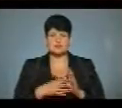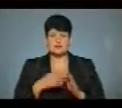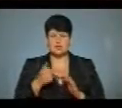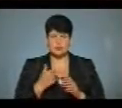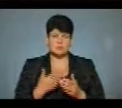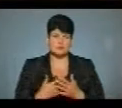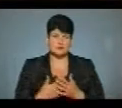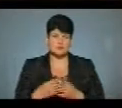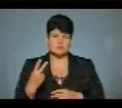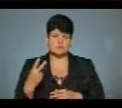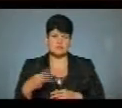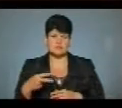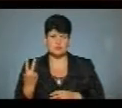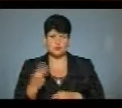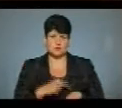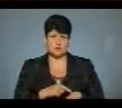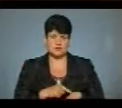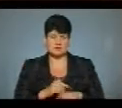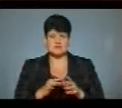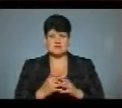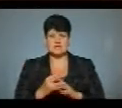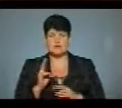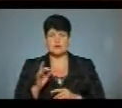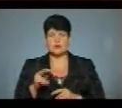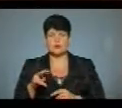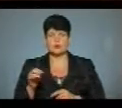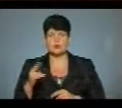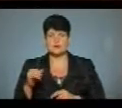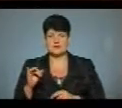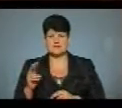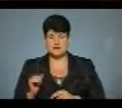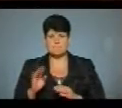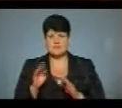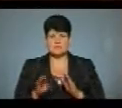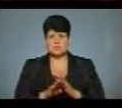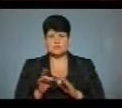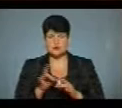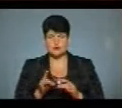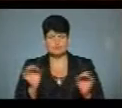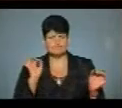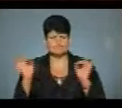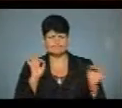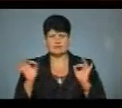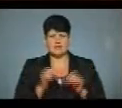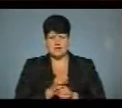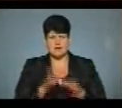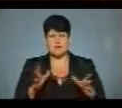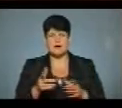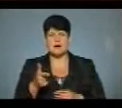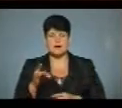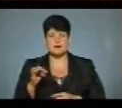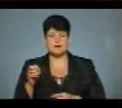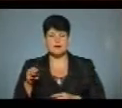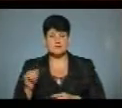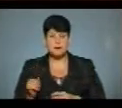року близько 22 години у селі Колодіївка під Волочиського району пролунав вибух гранати у житловому будинку.